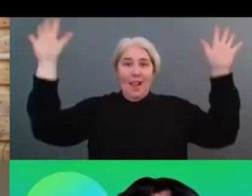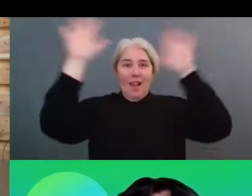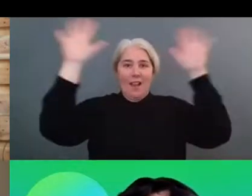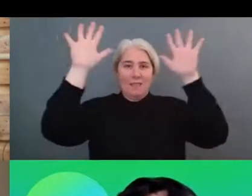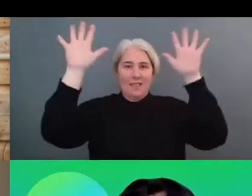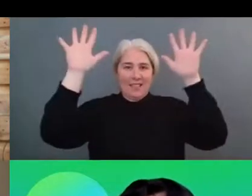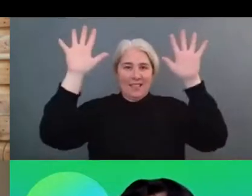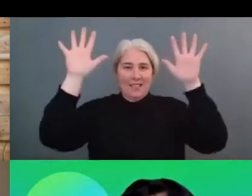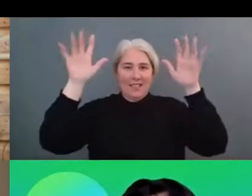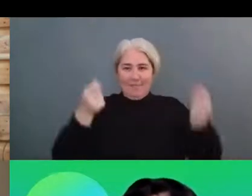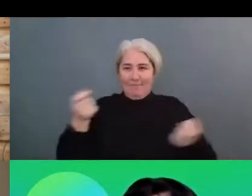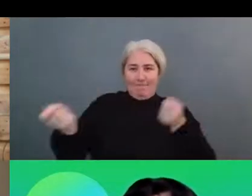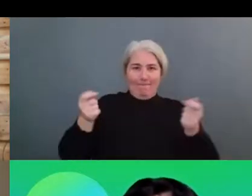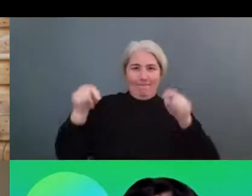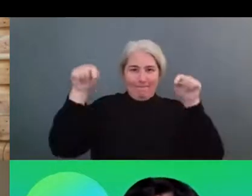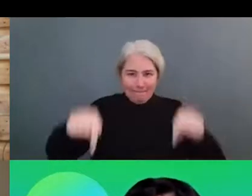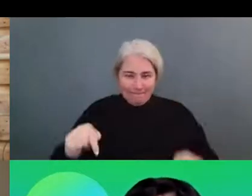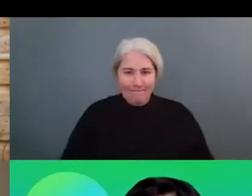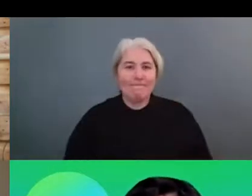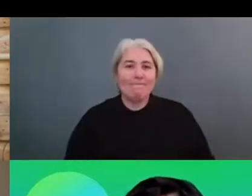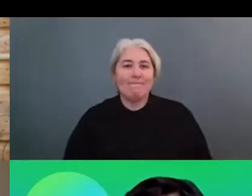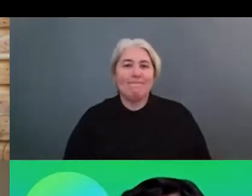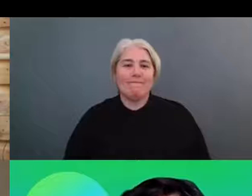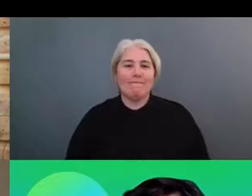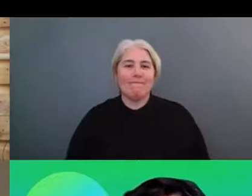au maximum ces impacts.